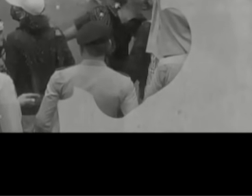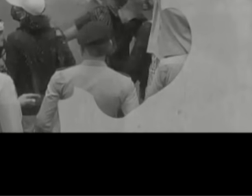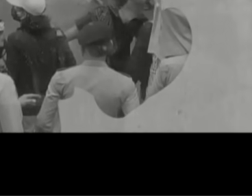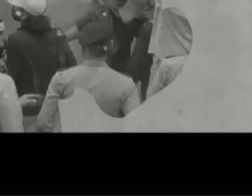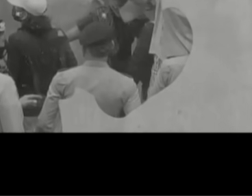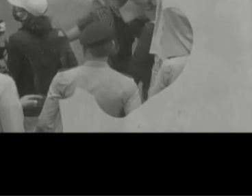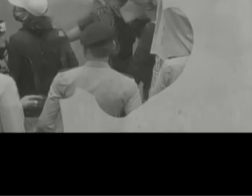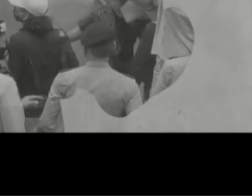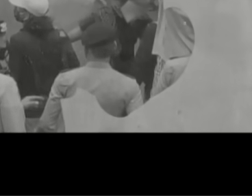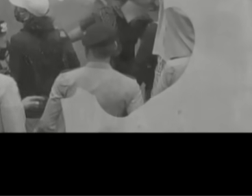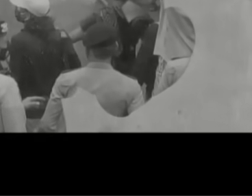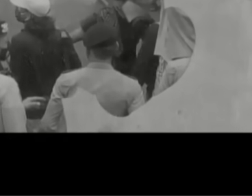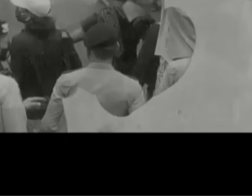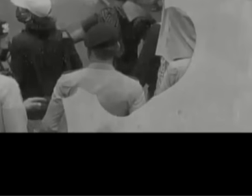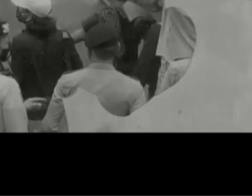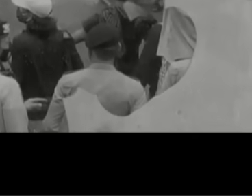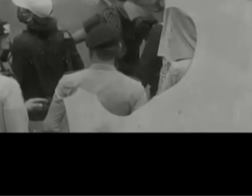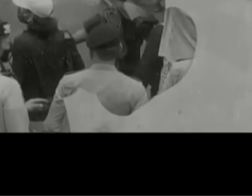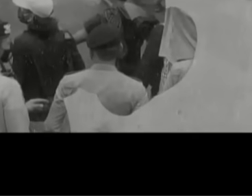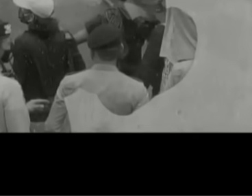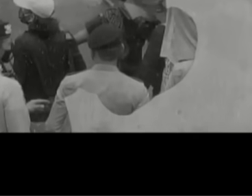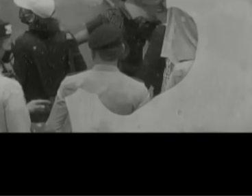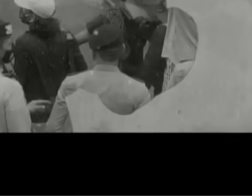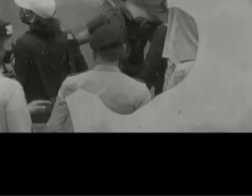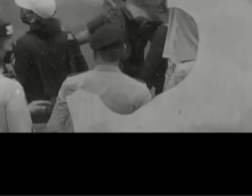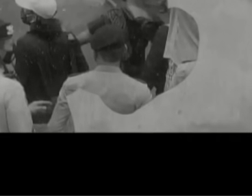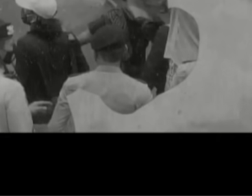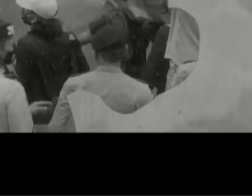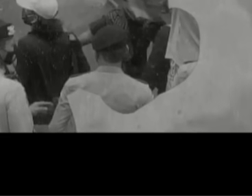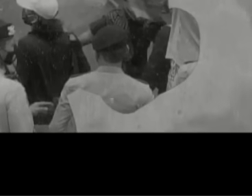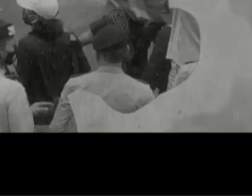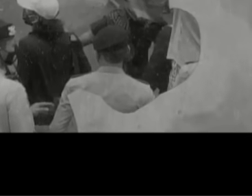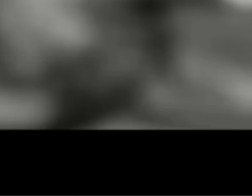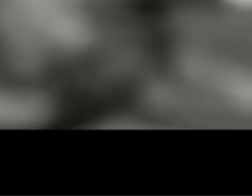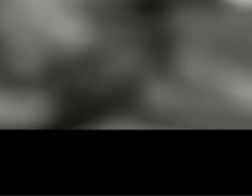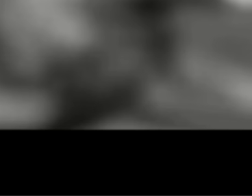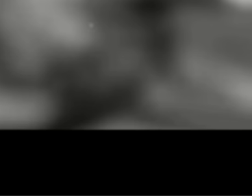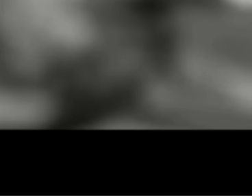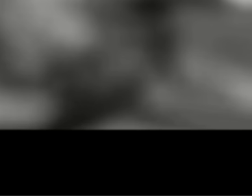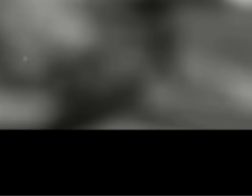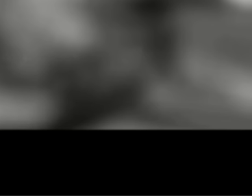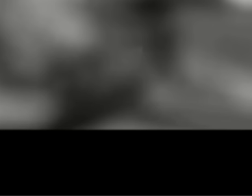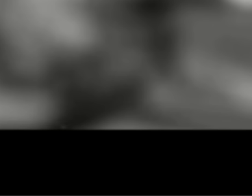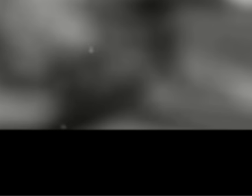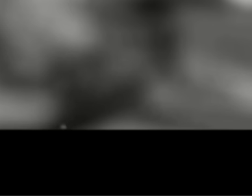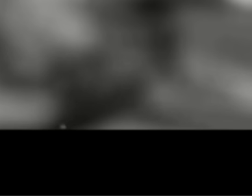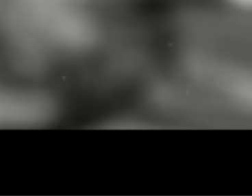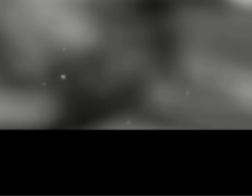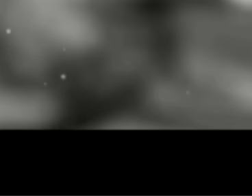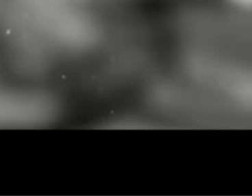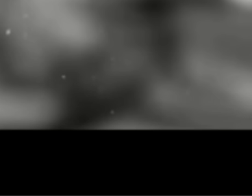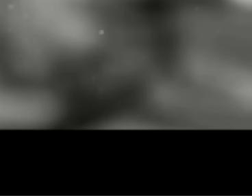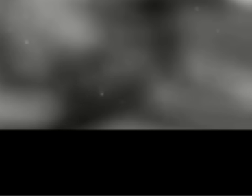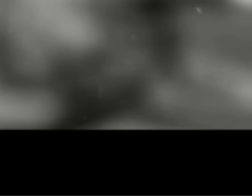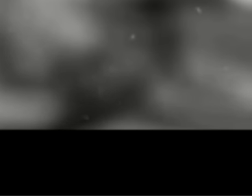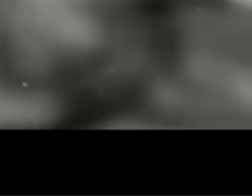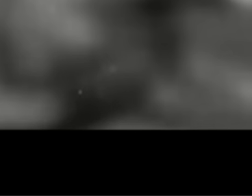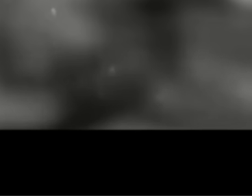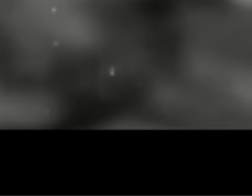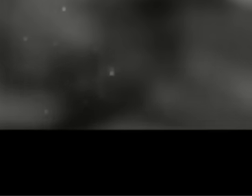Asal kalian tidak membawa ego, bergerombol di sana-sini, berhahaha mengabaikan yang diatur.